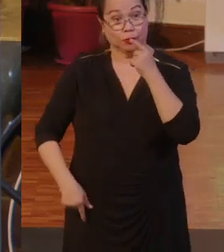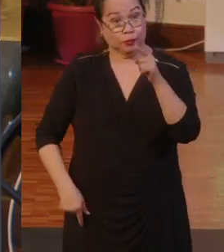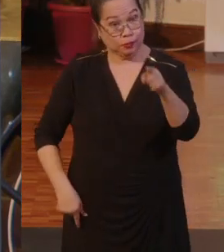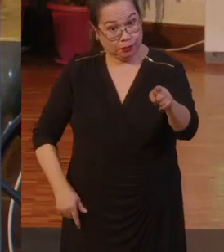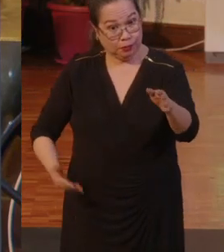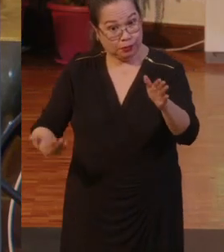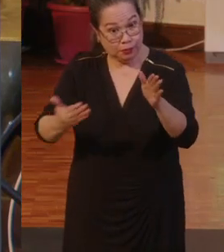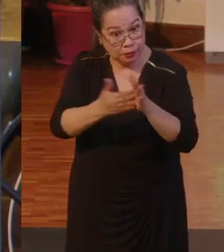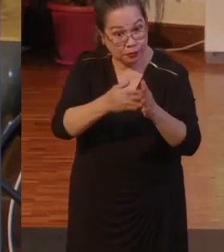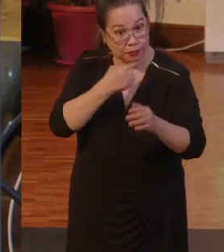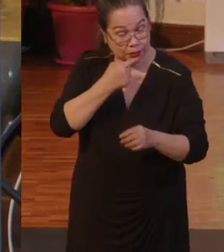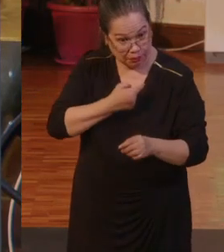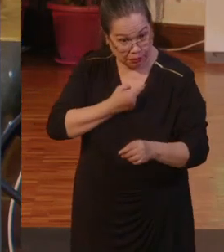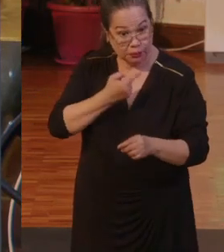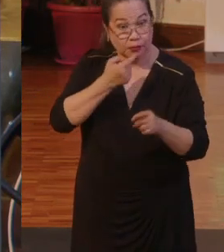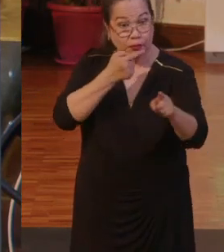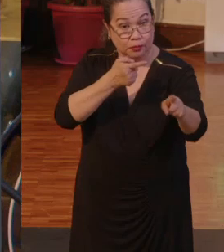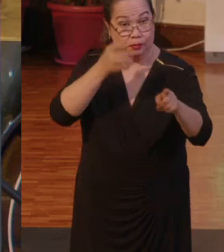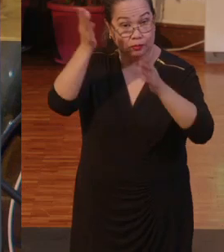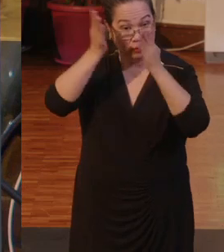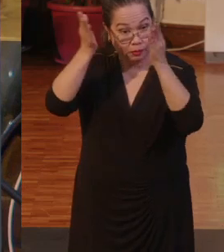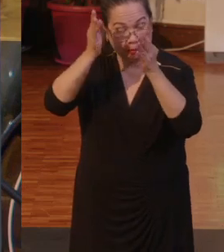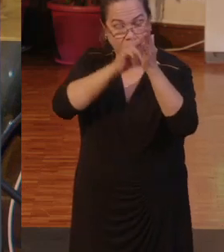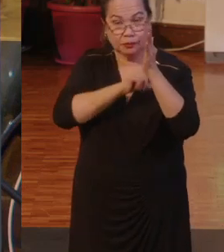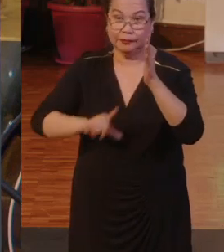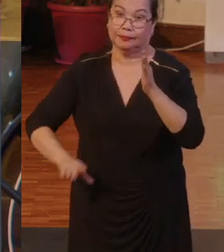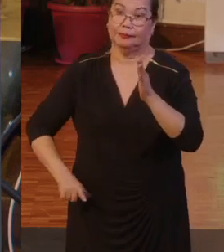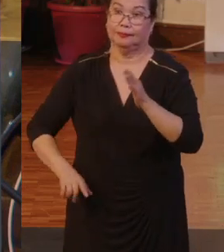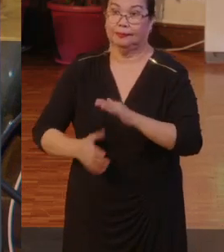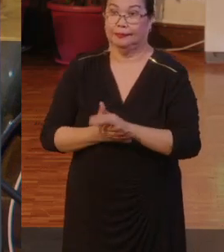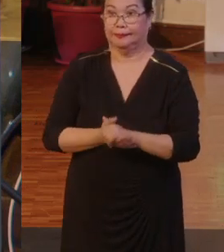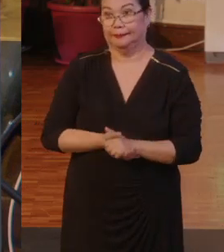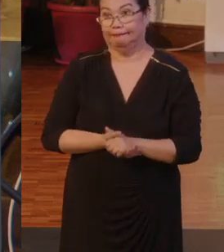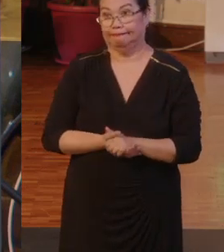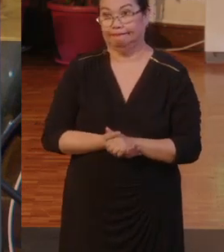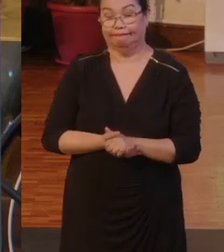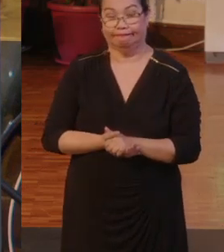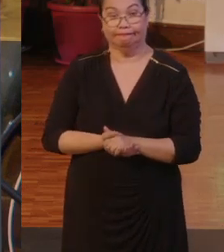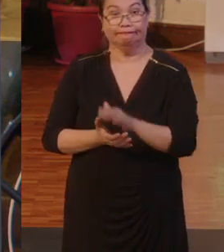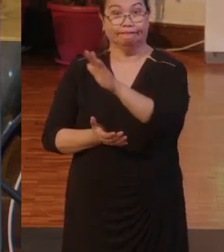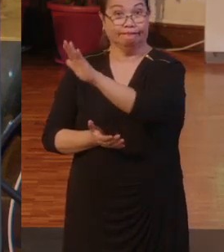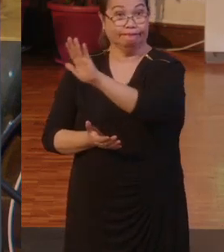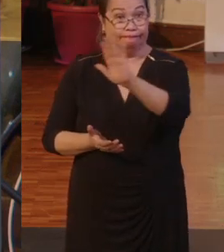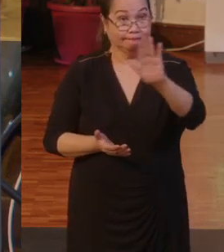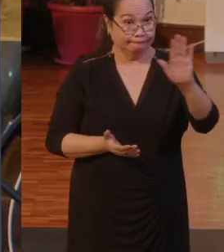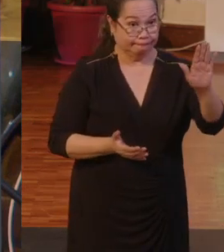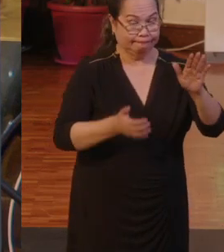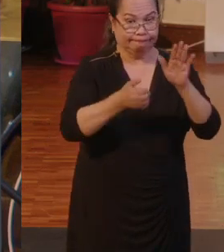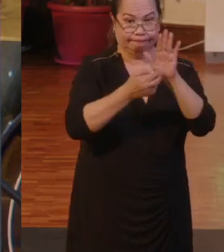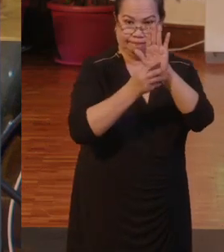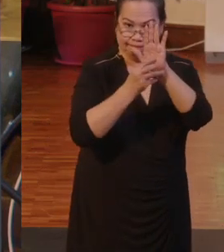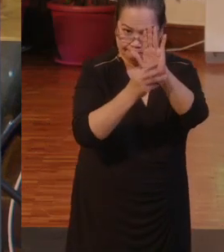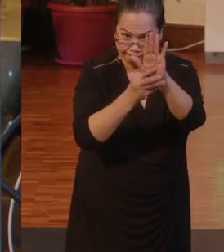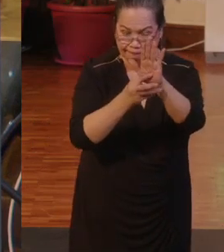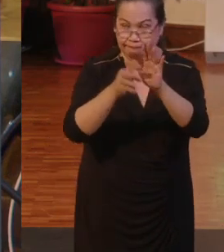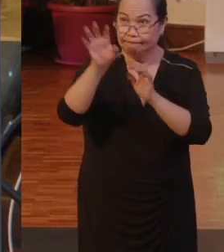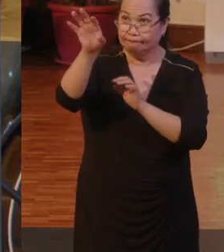Ha? Mag-i-inspect ako, mag-o-audit kami. No? Spot audit para hindi nyo alam kung kailan kami